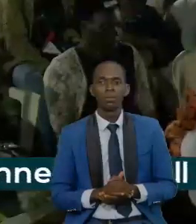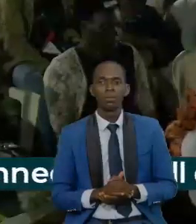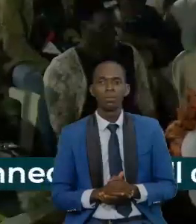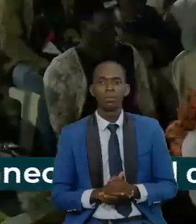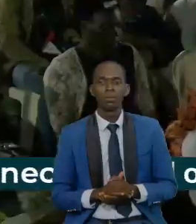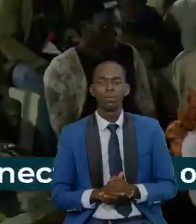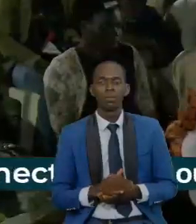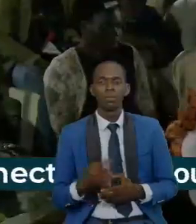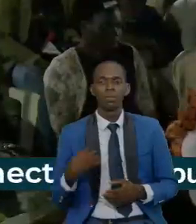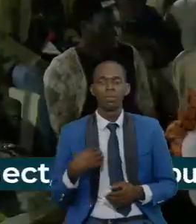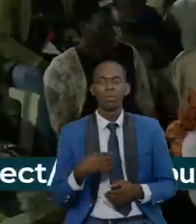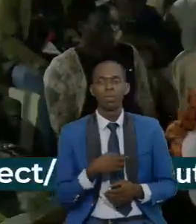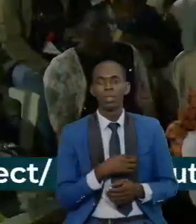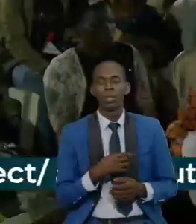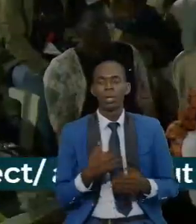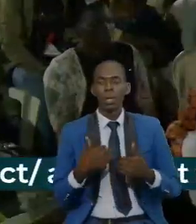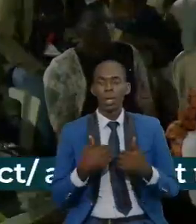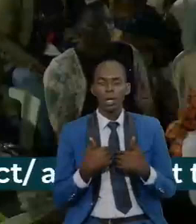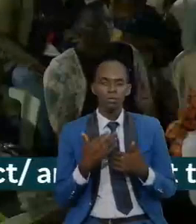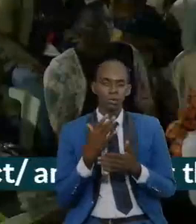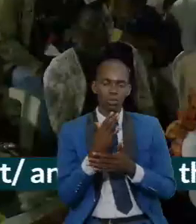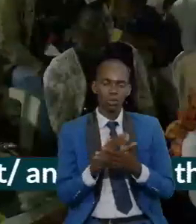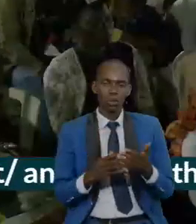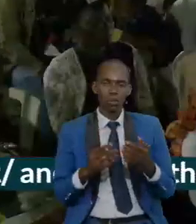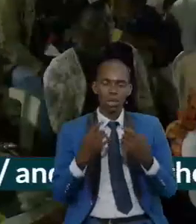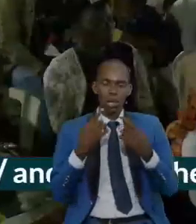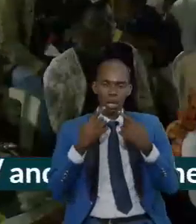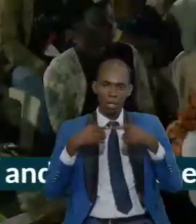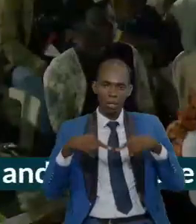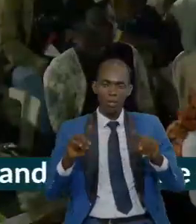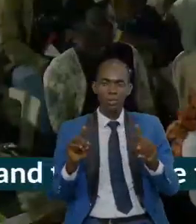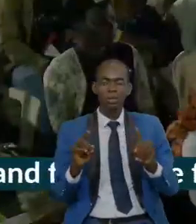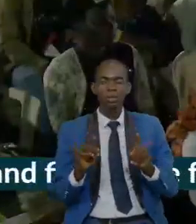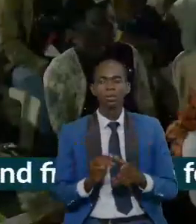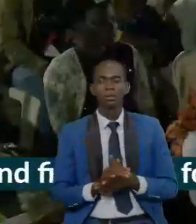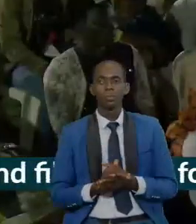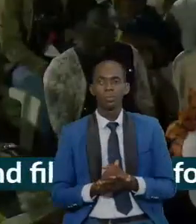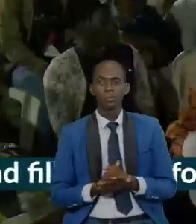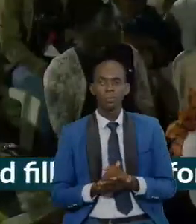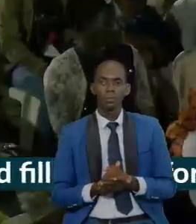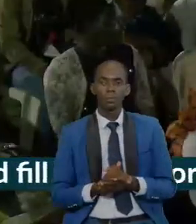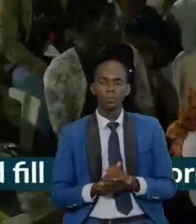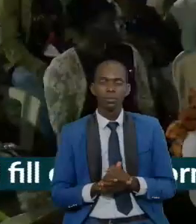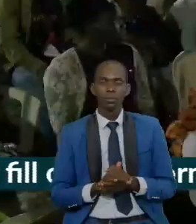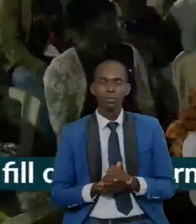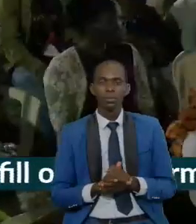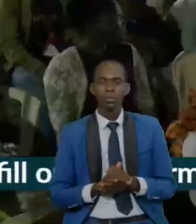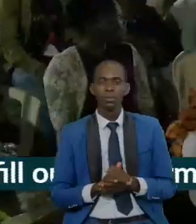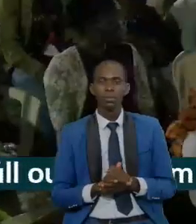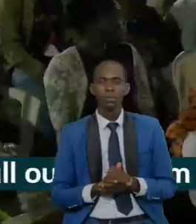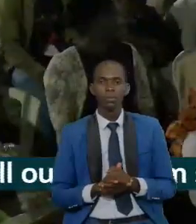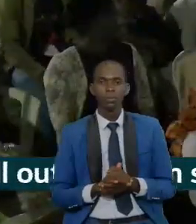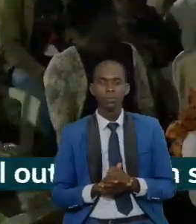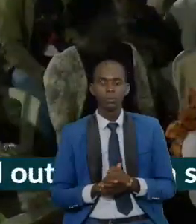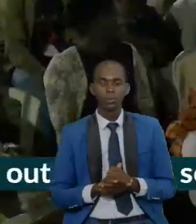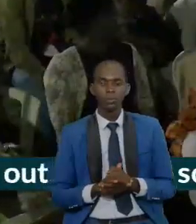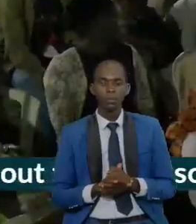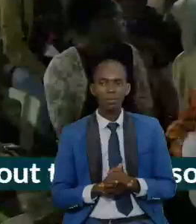have some of the following announcements. Il y aura le déjeuner avec Jésus. There'll be